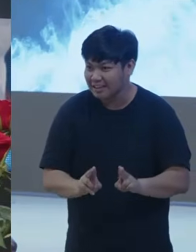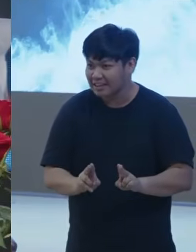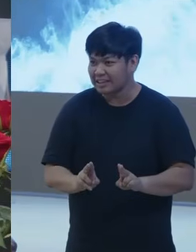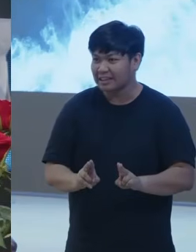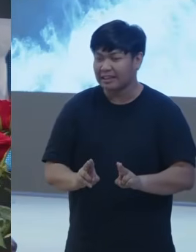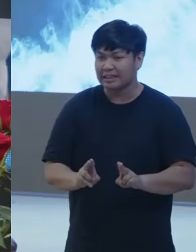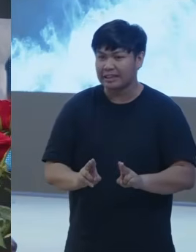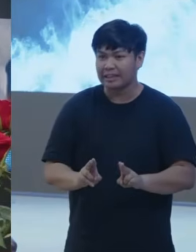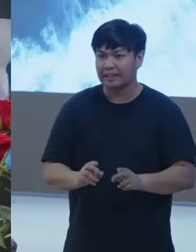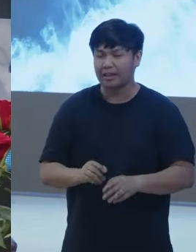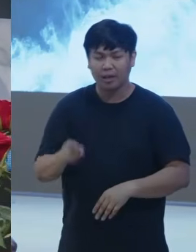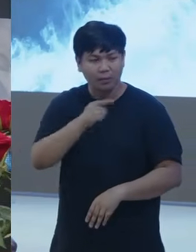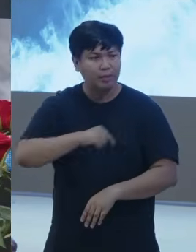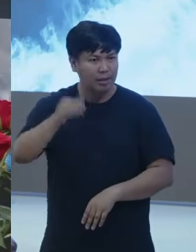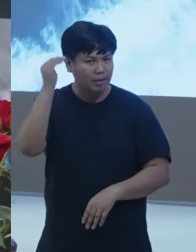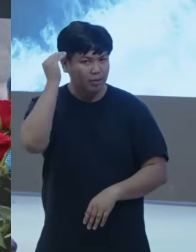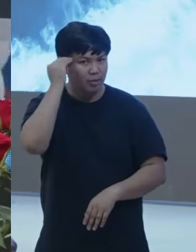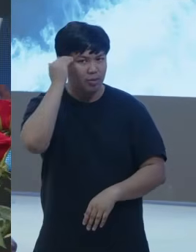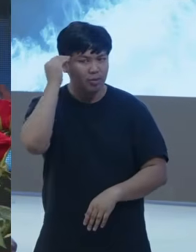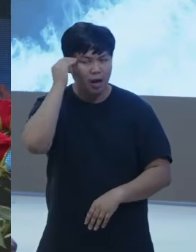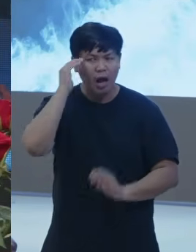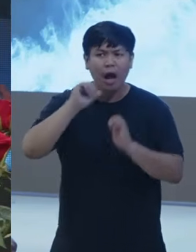Dahil sa alam natin kung ano